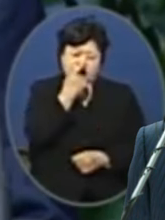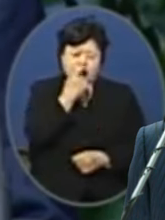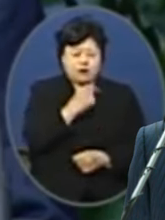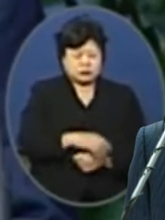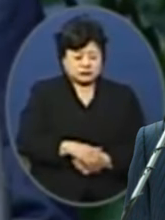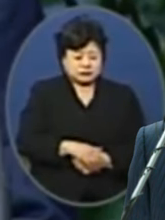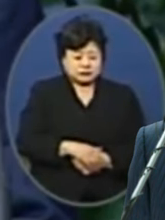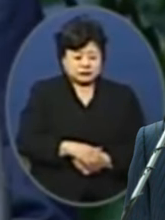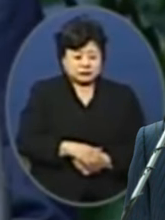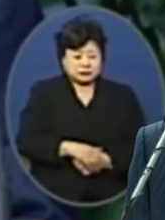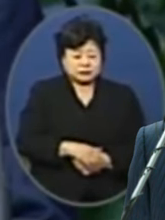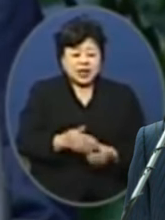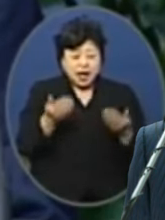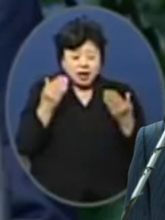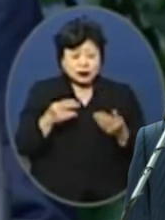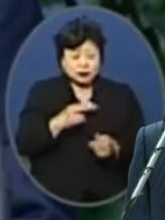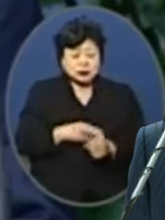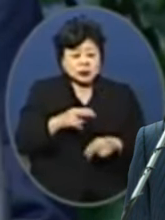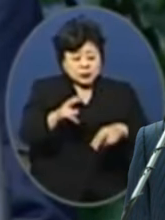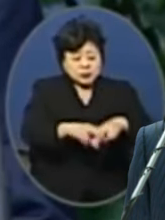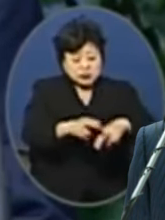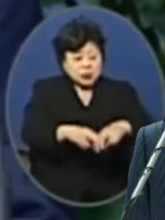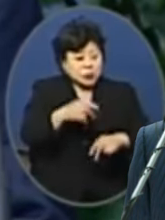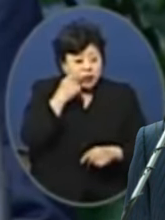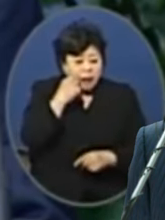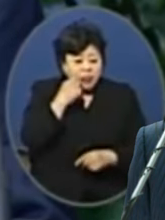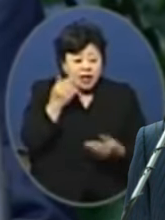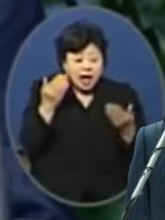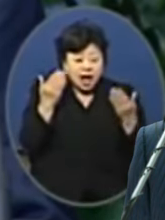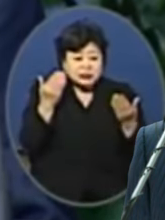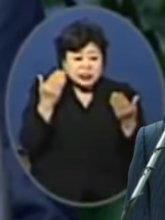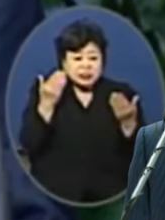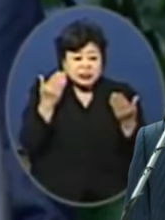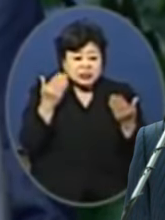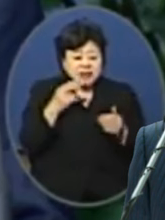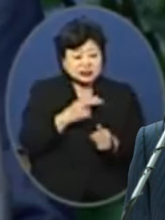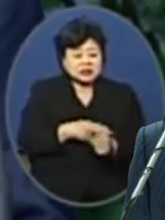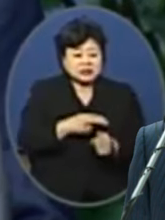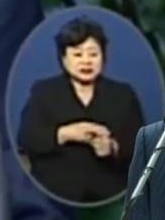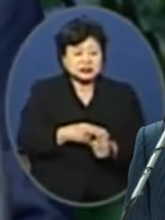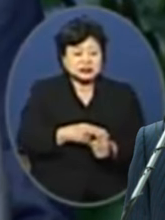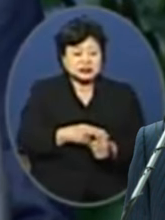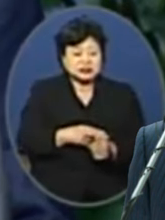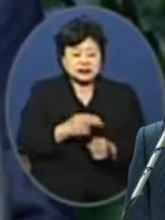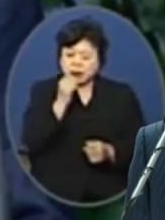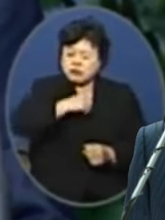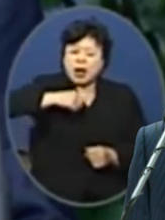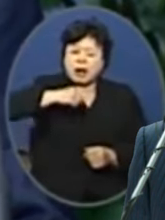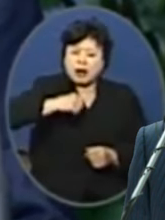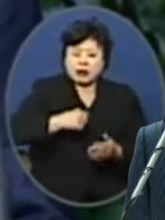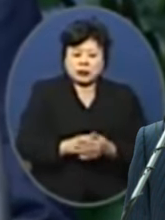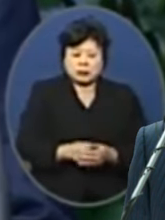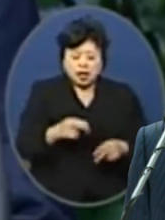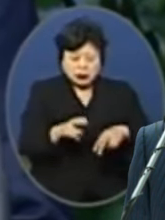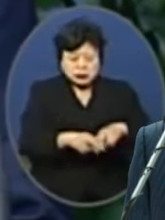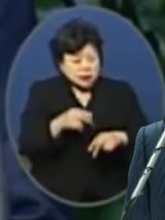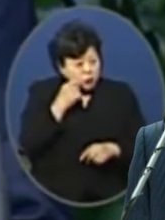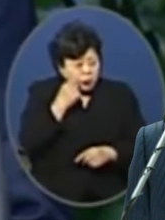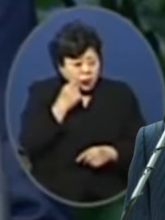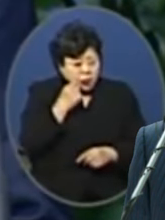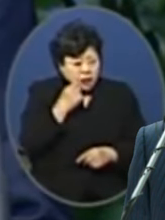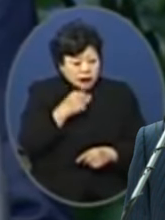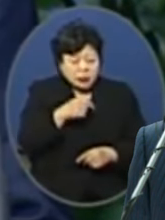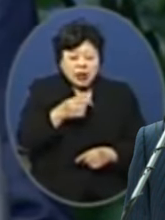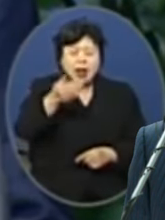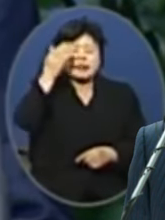요사이는 학교에서 선생이 징계를 못 한대요 학생이 선생에 막 달라들 있기 때문에 징계를 못 하는데 우리가 학교